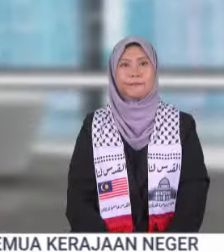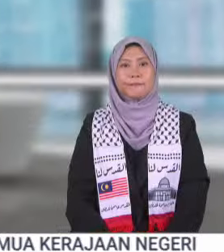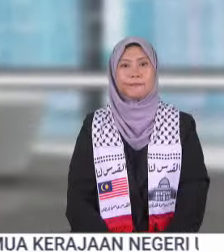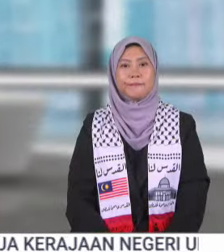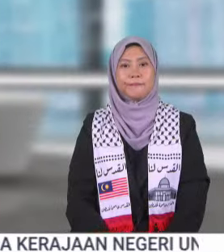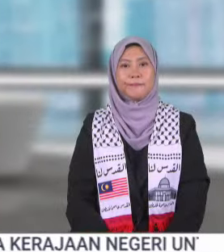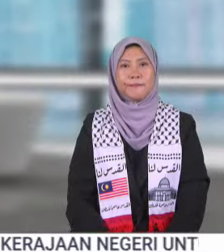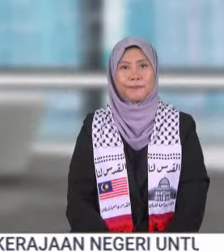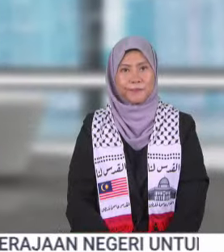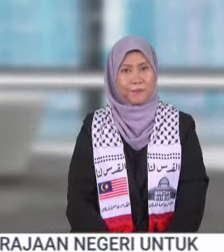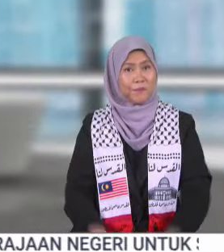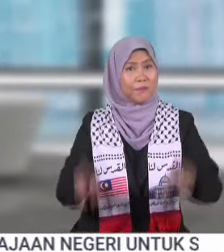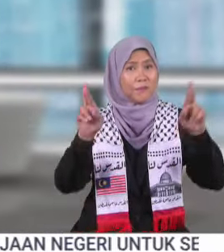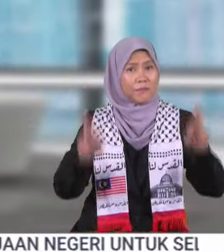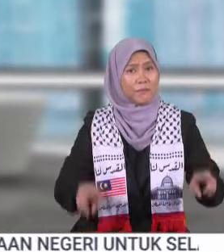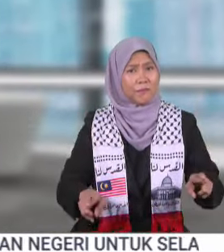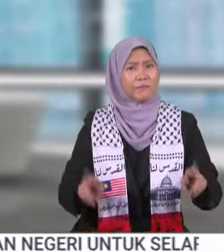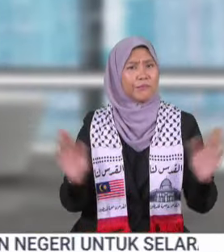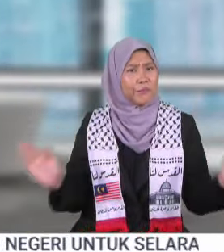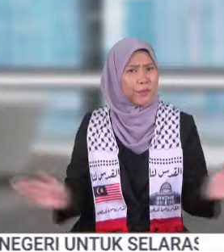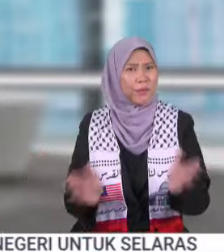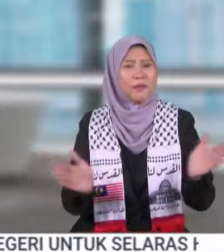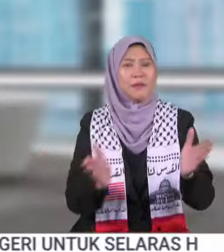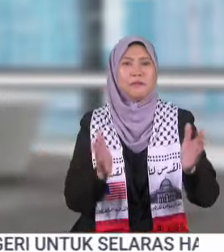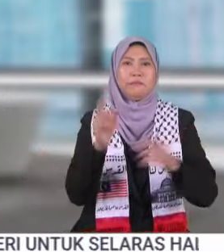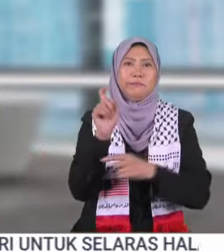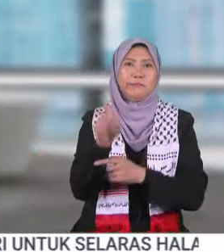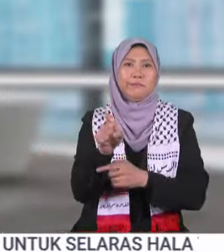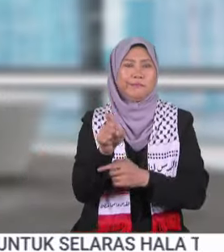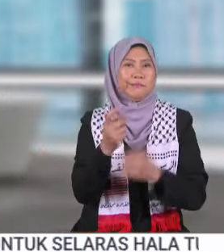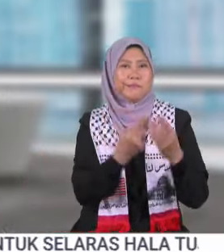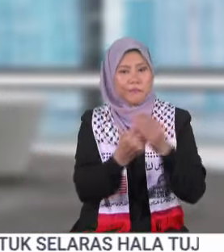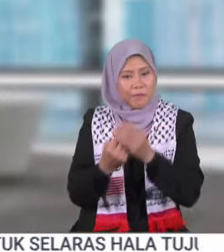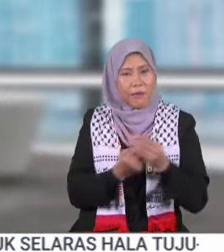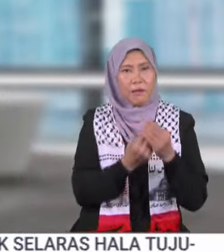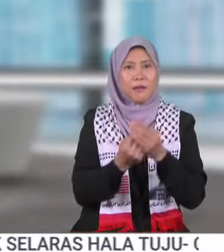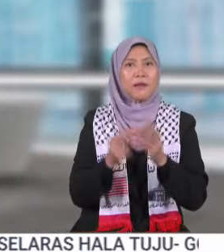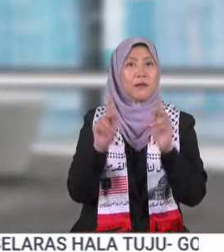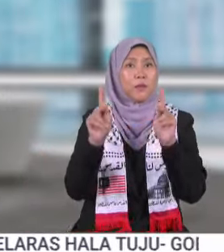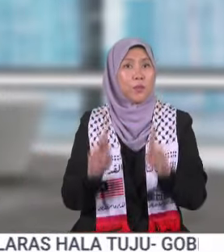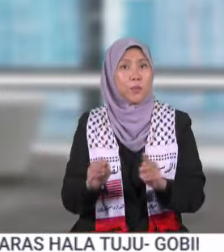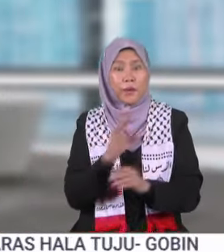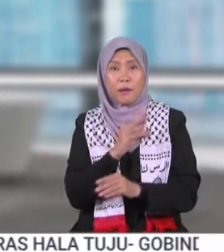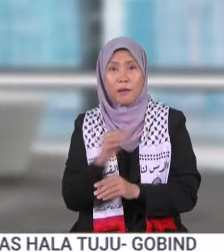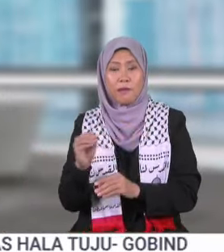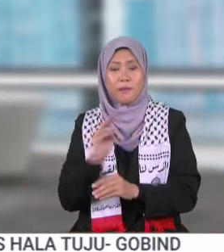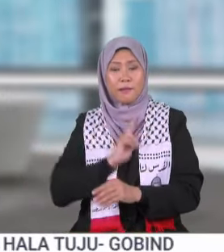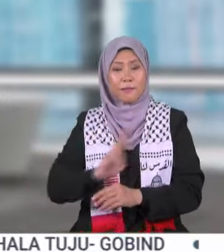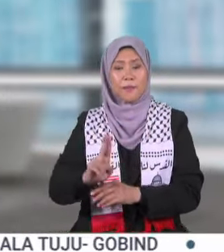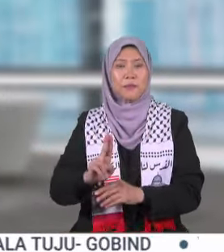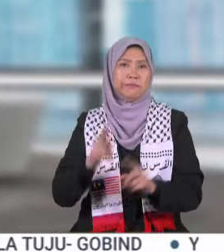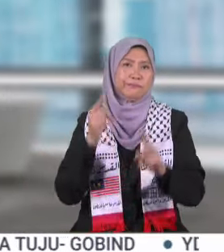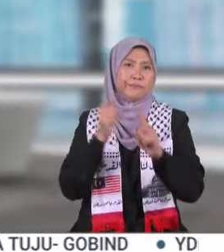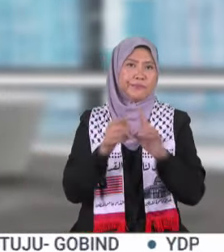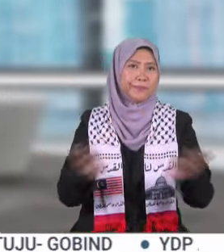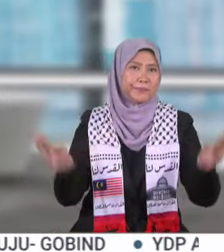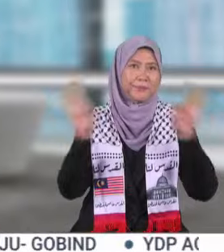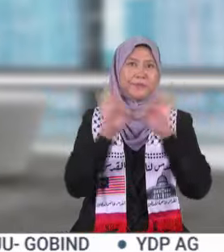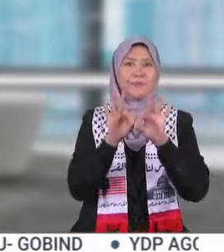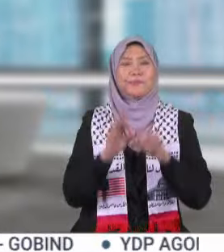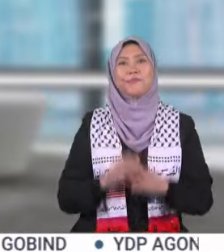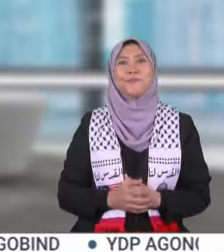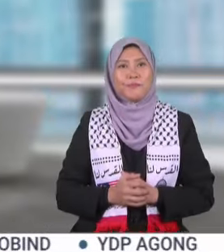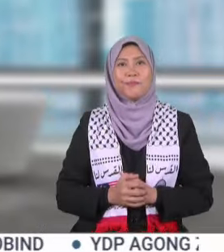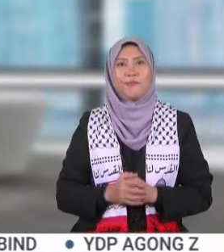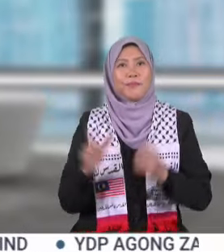rtm rakyat diseru terus pertahan keharmonian kaum dan agama sebagai tunjang perpaduan negara timbalan Perdana